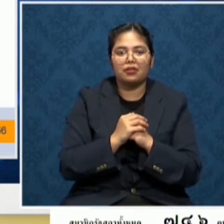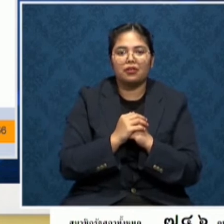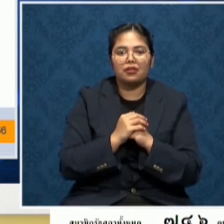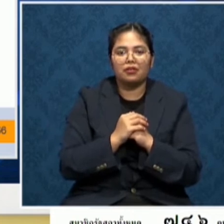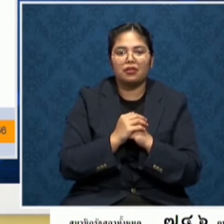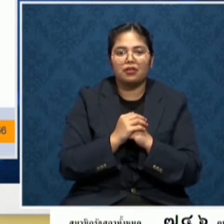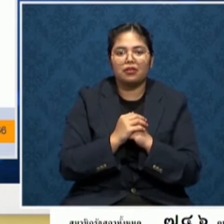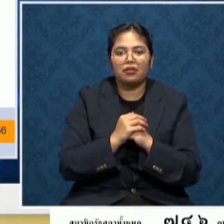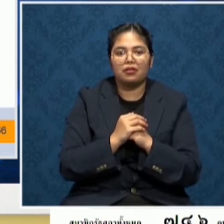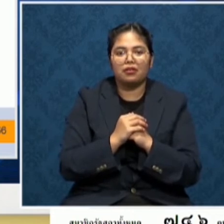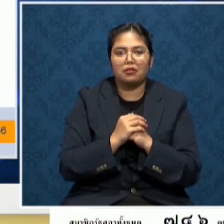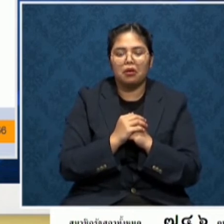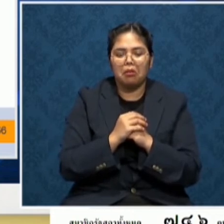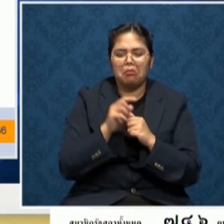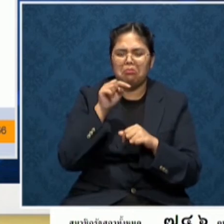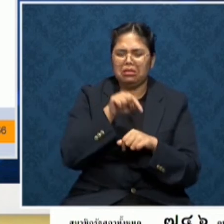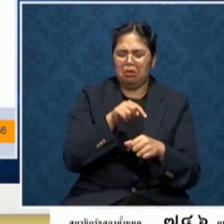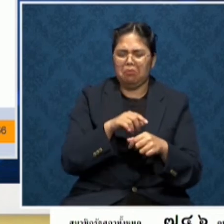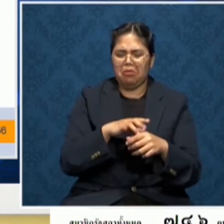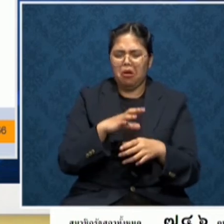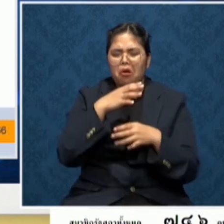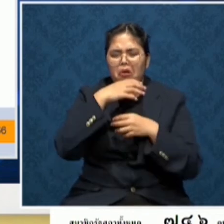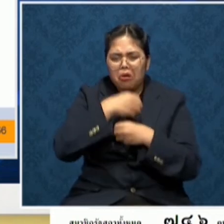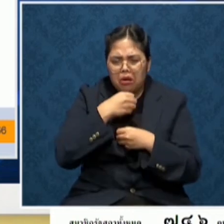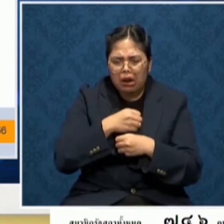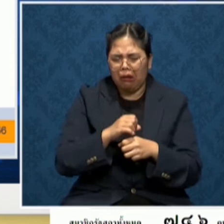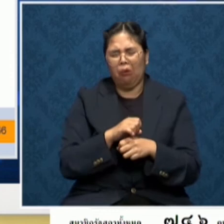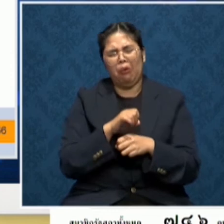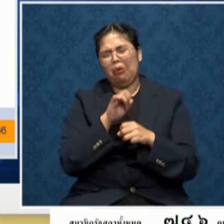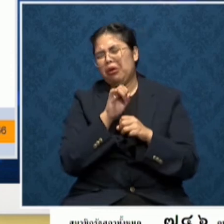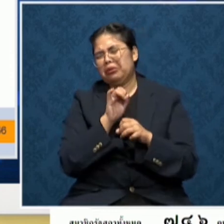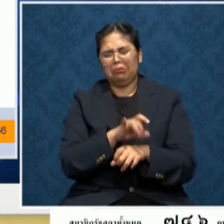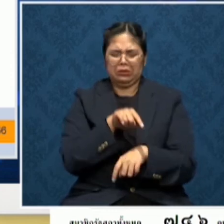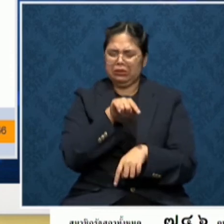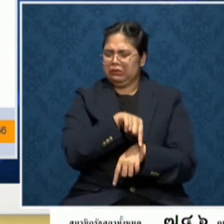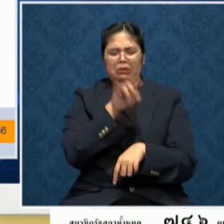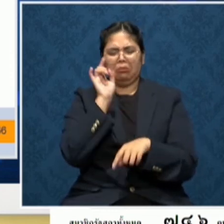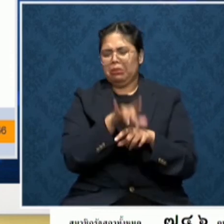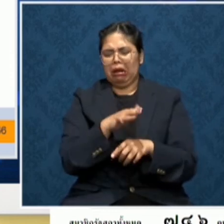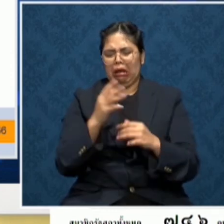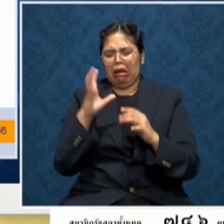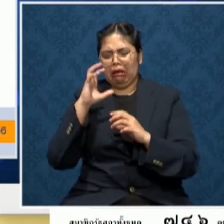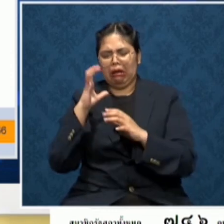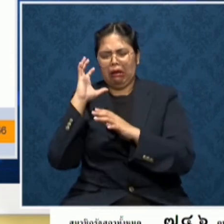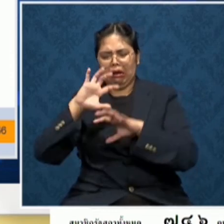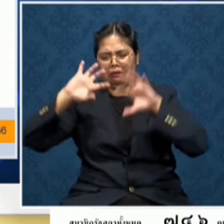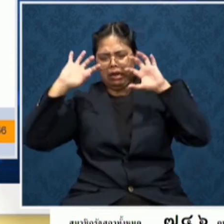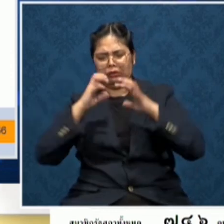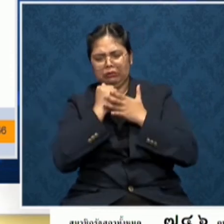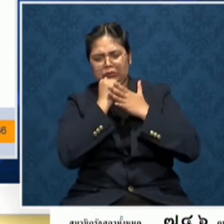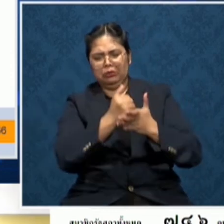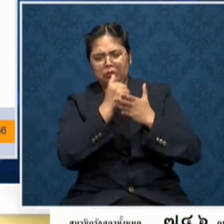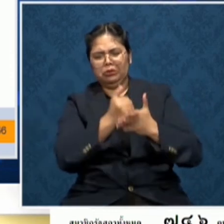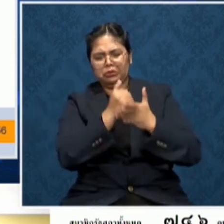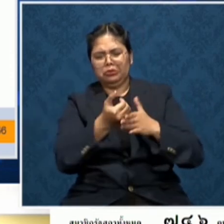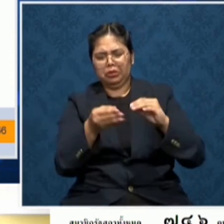เป็นประเด็นหรือเป็นภาระเรื่องสัดส่วนแรงงานลดลงรัฐต้องดูแลช่วยเหลือเพิ่มเติมมากขึ้นฝากท่านส่งเสริม